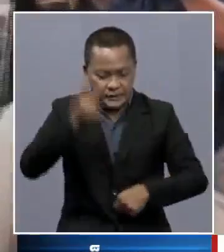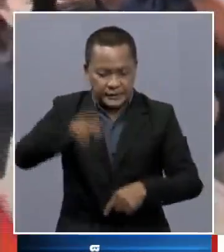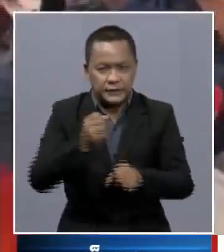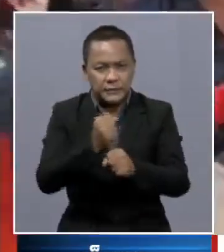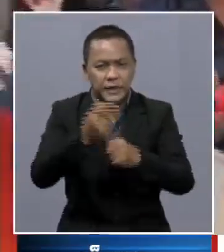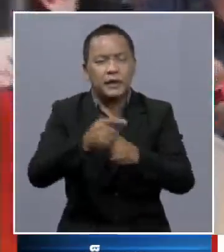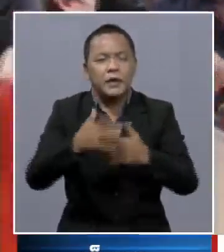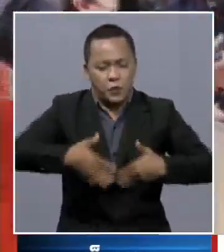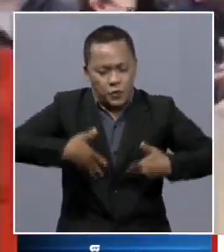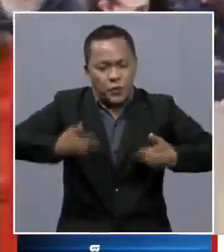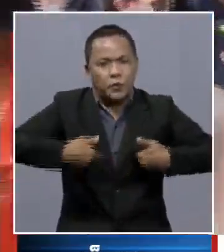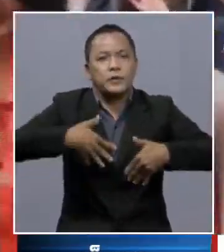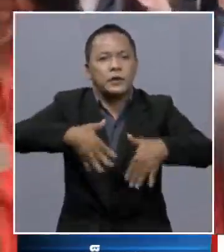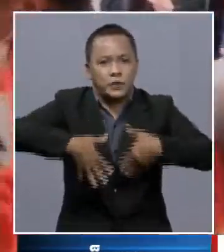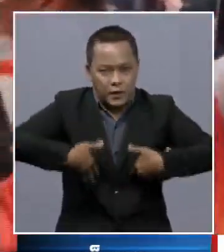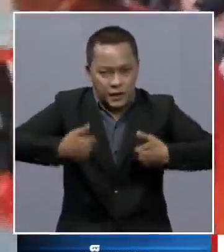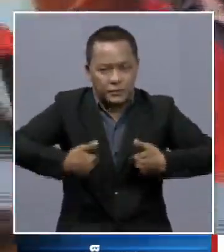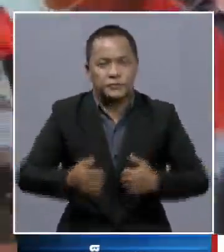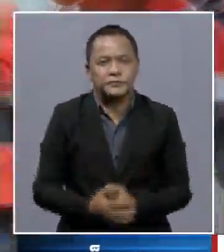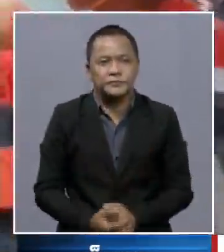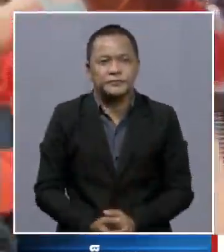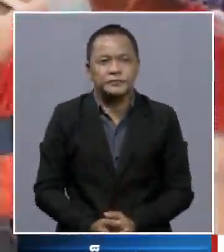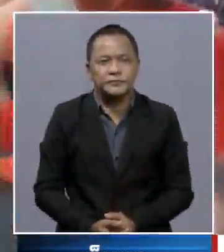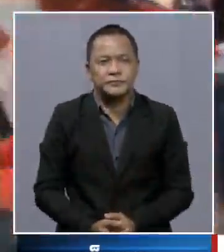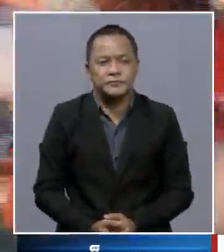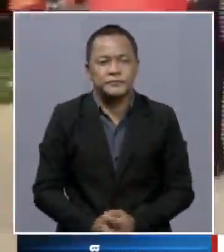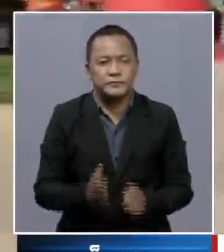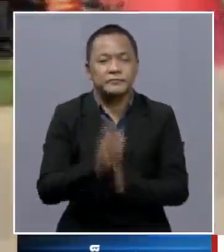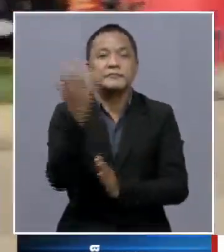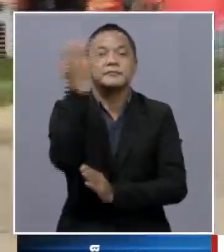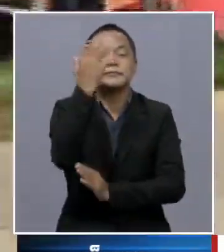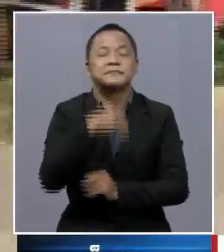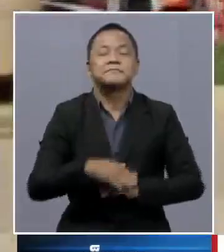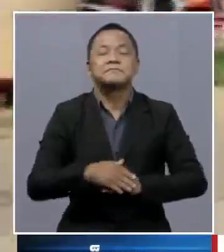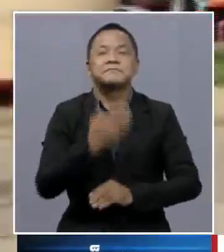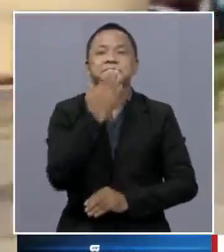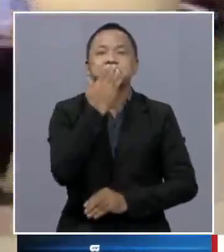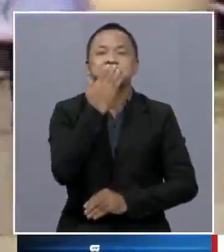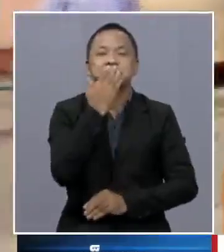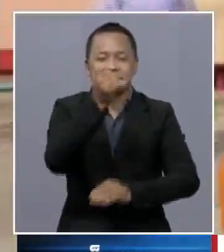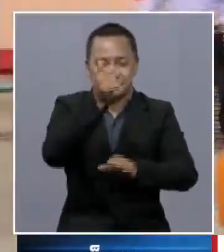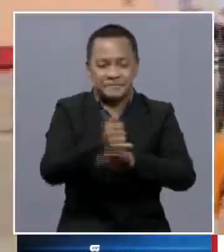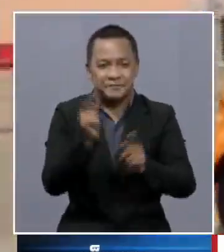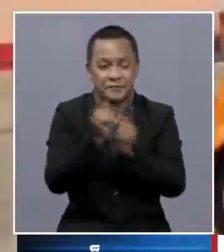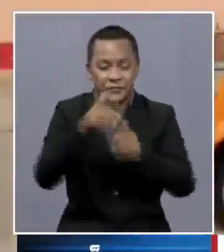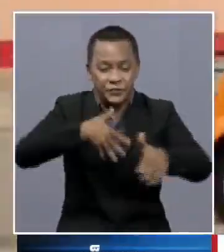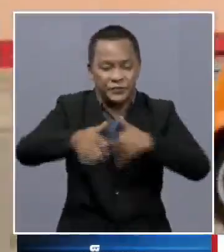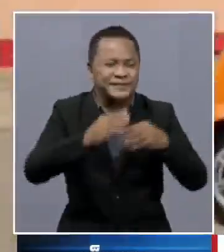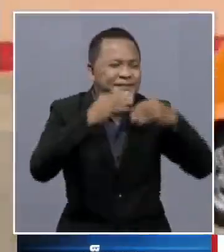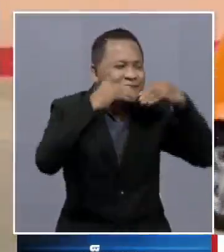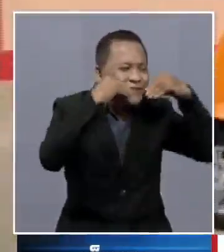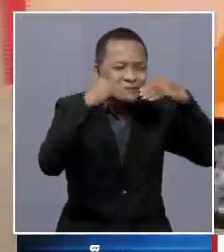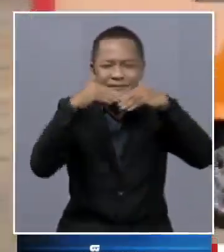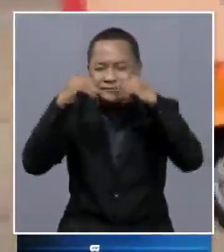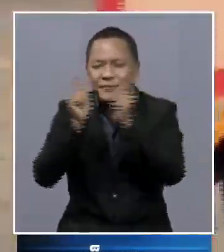านเพื่อความผาสขของประชาชนอีก Per Ser gekommen เนี่ยเปานลเประวิตนะแต่พอเจอชาวบานได้ยิ้